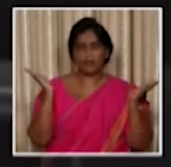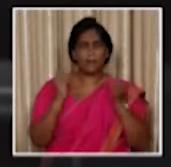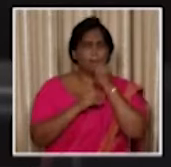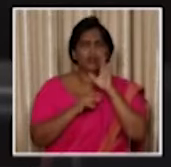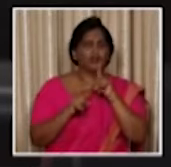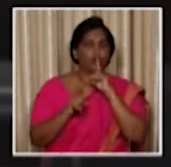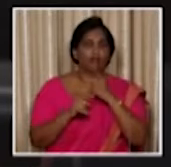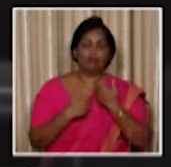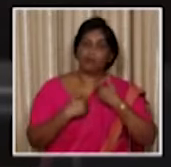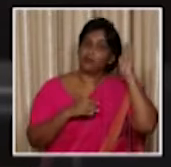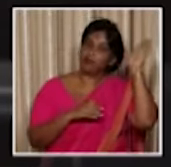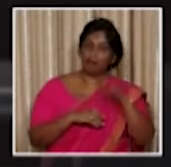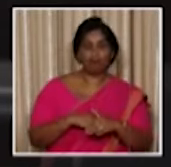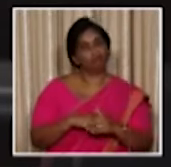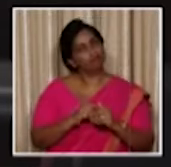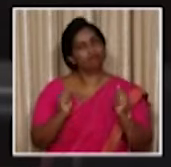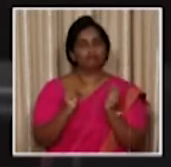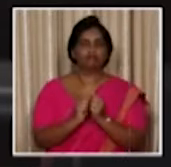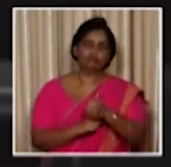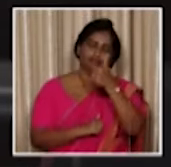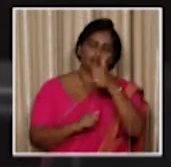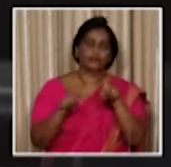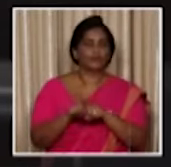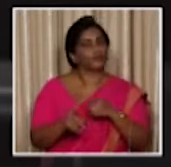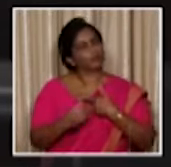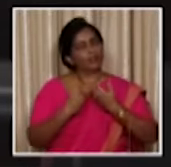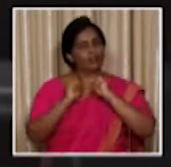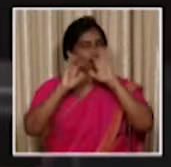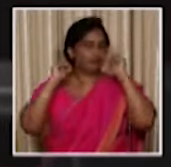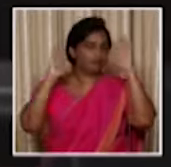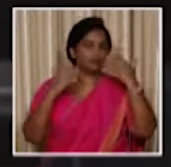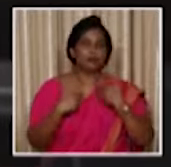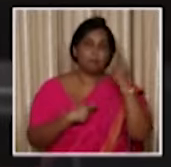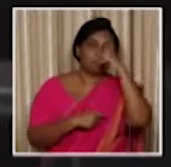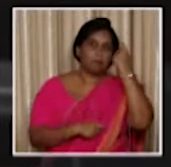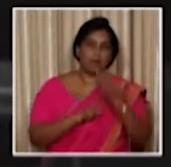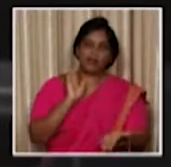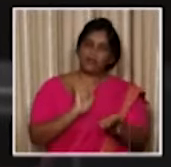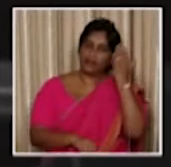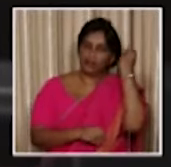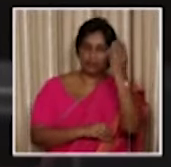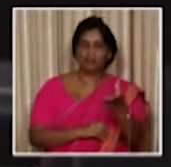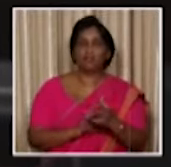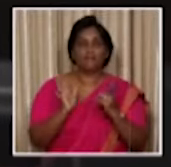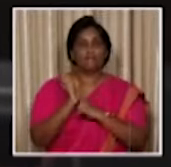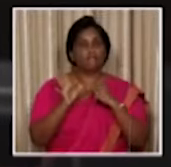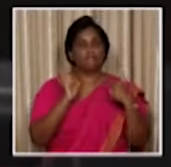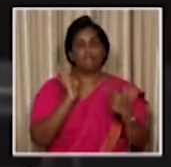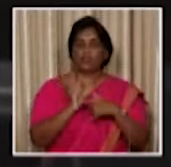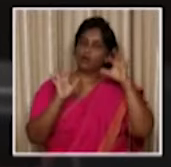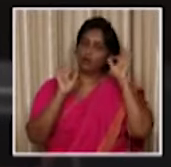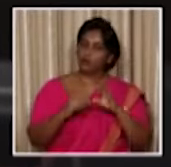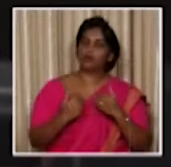කියන්නේ අපි ආම මේවා මොනවත් ඕනේ නැහැ අපි දැන් ඔක්කොම කරලා දෙන්නම් පඩි වැඩි කරලා දෙන්නම් වැට් ගන්න නැතුව